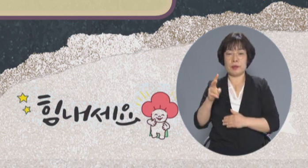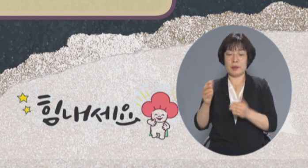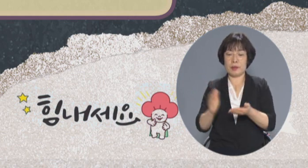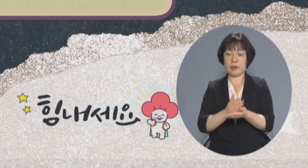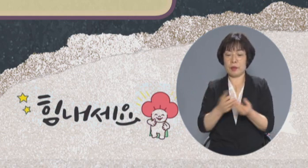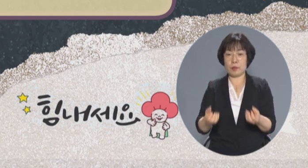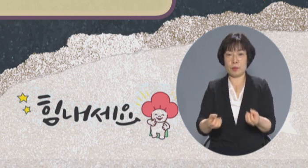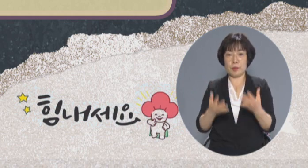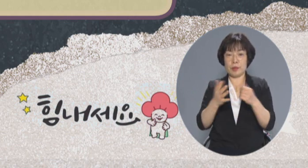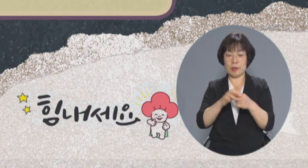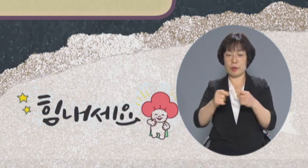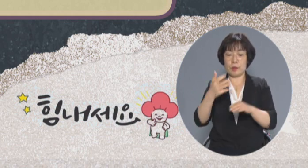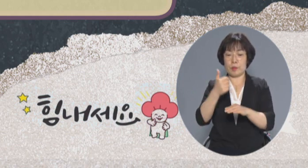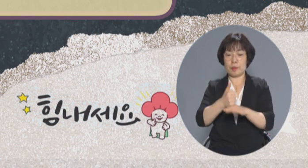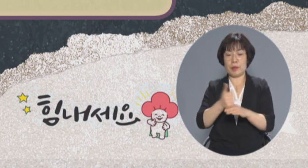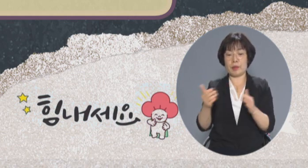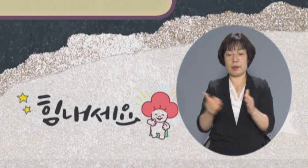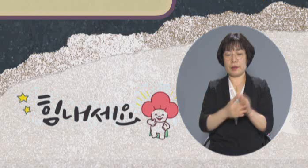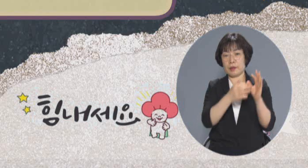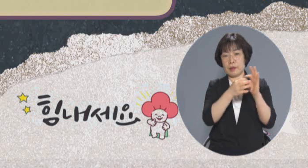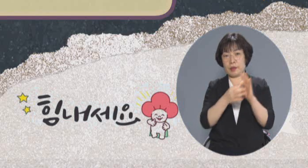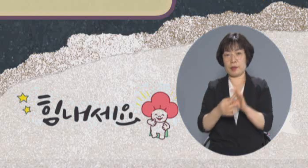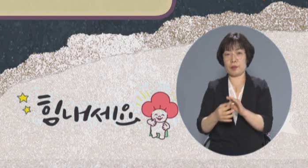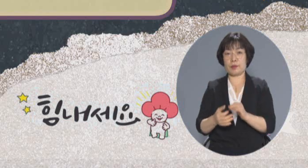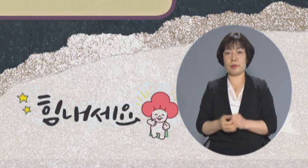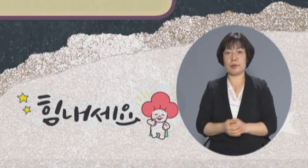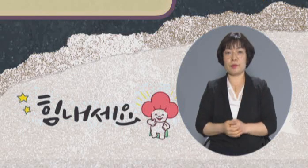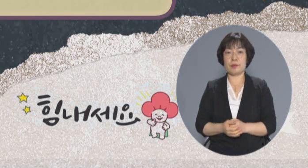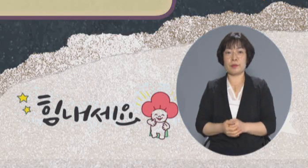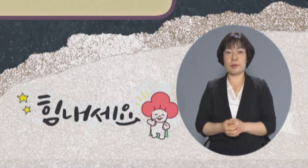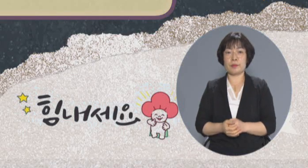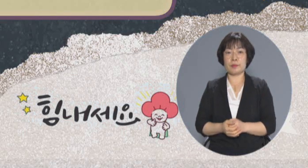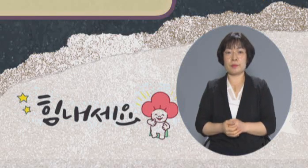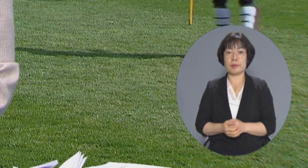나눔 캠페인은 1월 말까지 접수합니다.